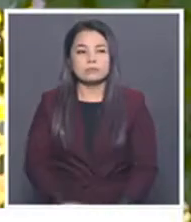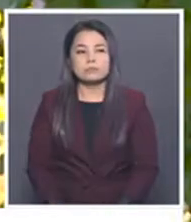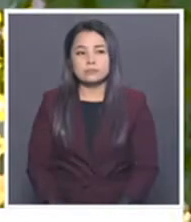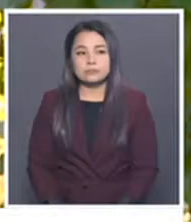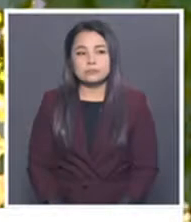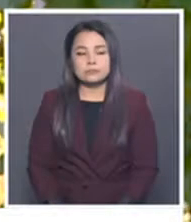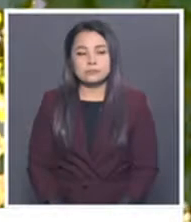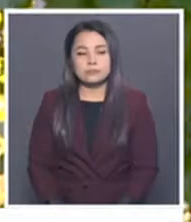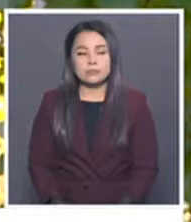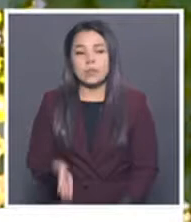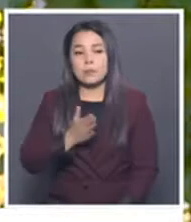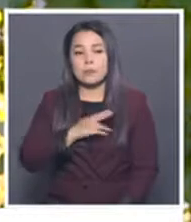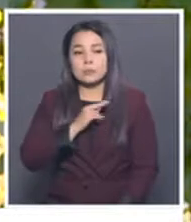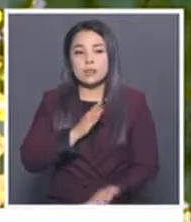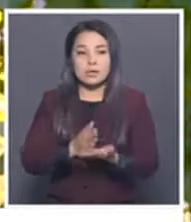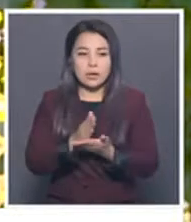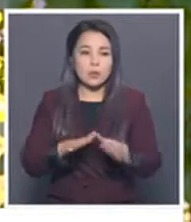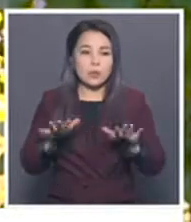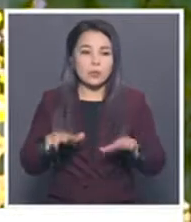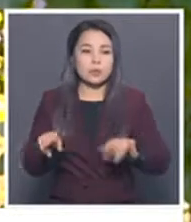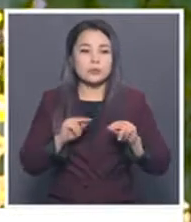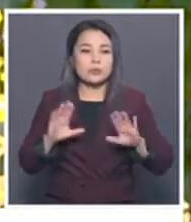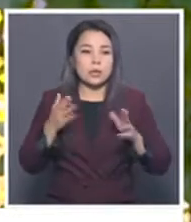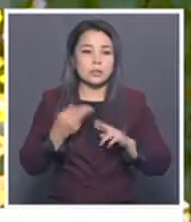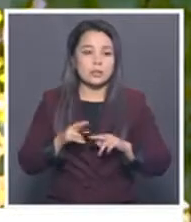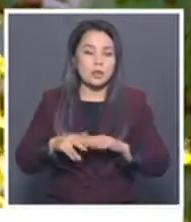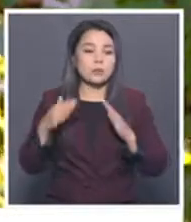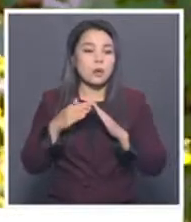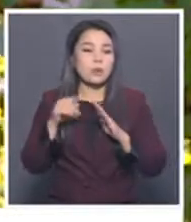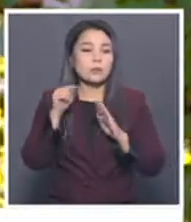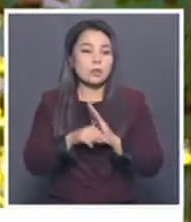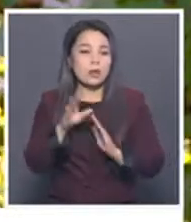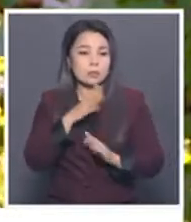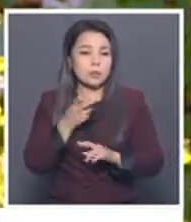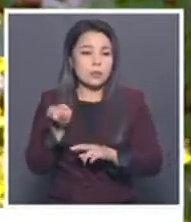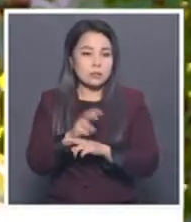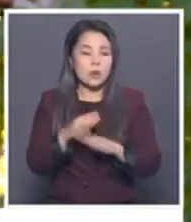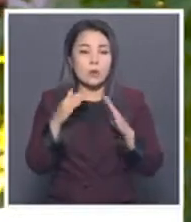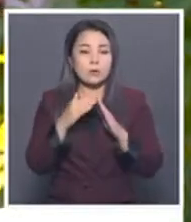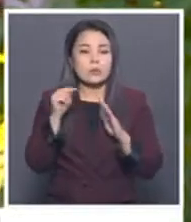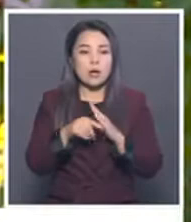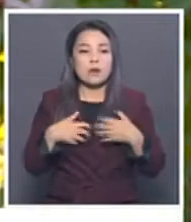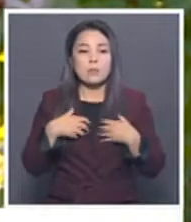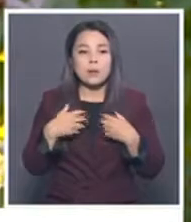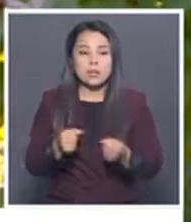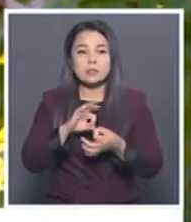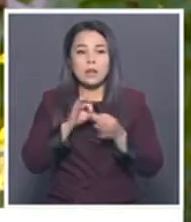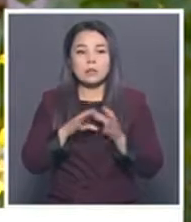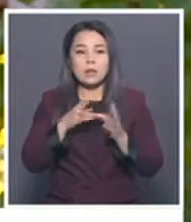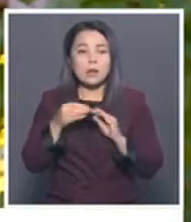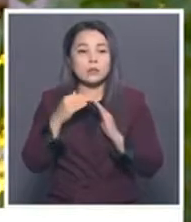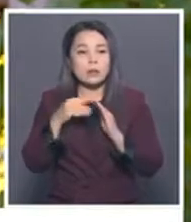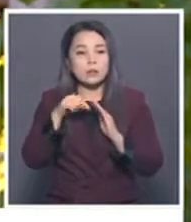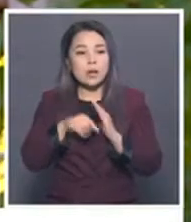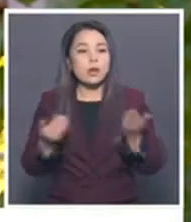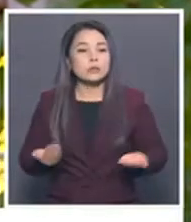Түпқарған ауданында біздің қызметкерлер осы үйдің оқиға болғаннан кейін сол үйге барды. Барлық үйдің жаңағы амандығын, үйдің ішінде